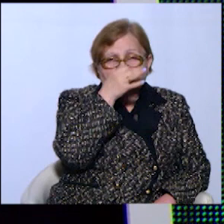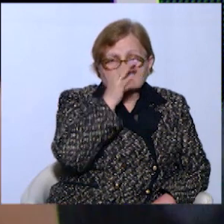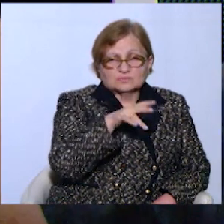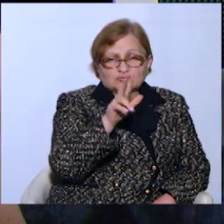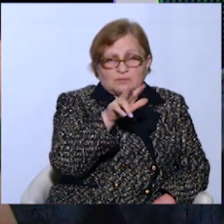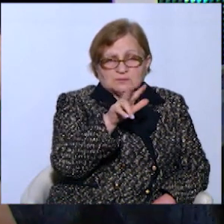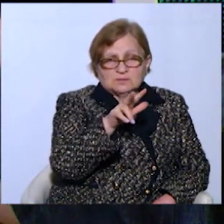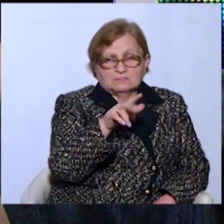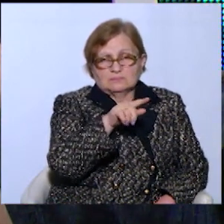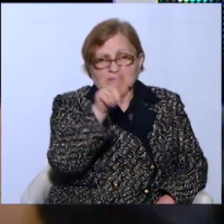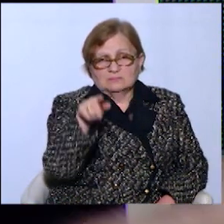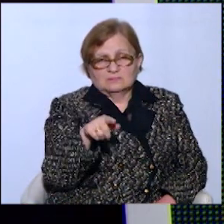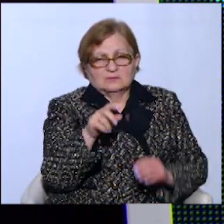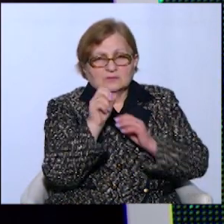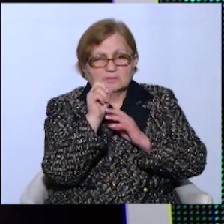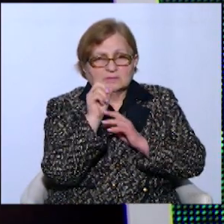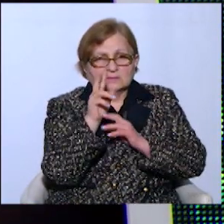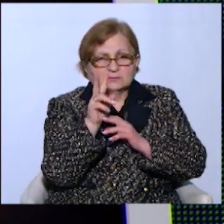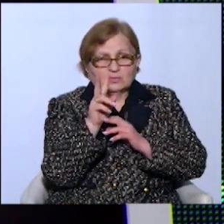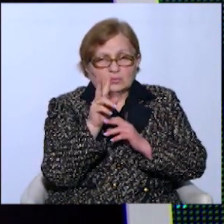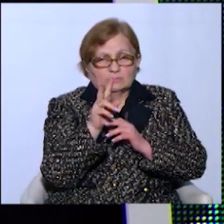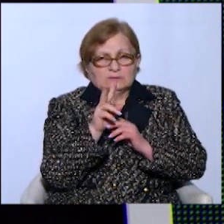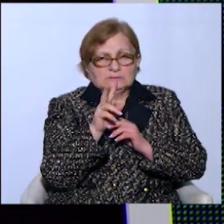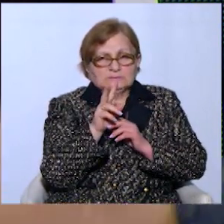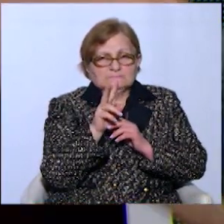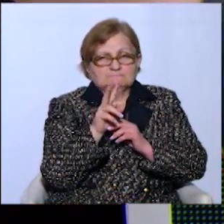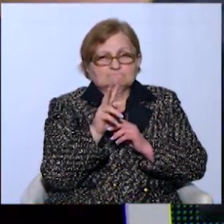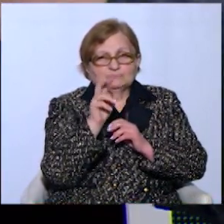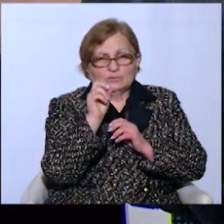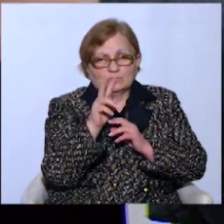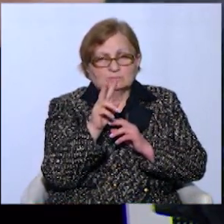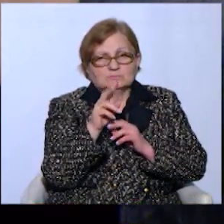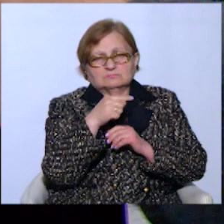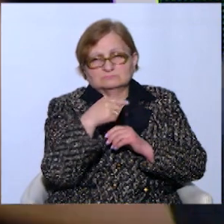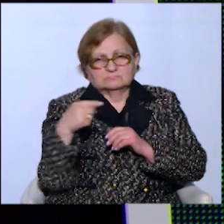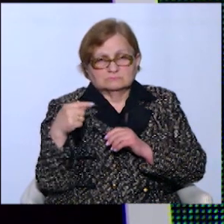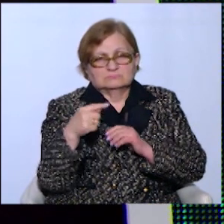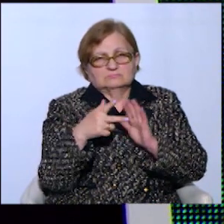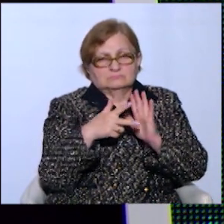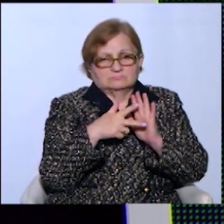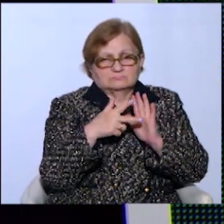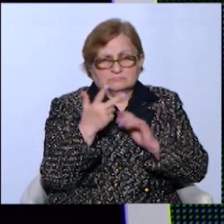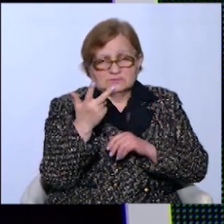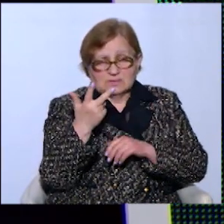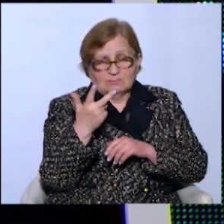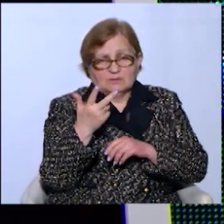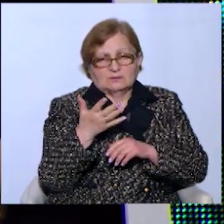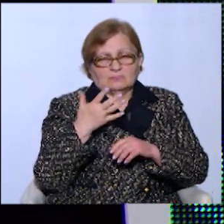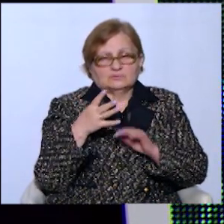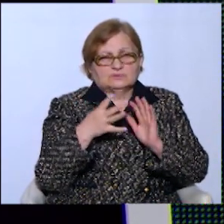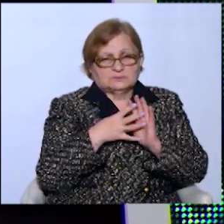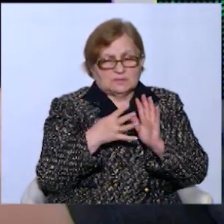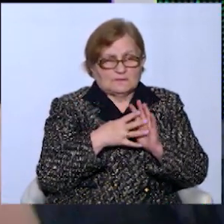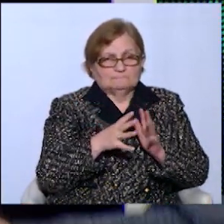ასეული, აქ მოდის 10 ცალი ათეული, ანუ 1 ასეული. 12-ს გამოვაკლოთ 3.